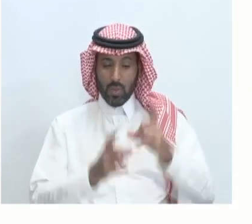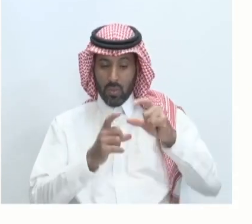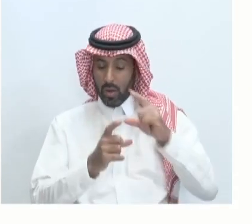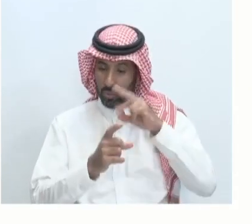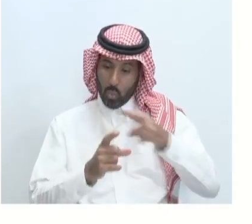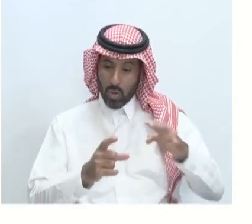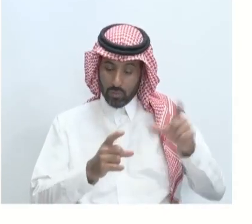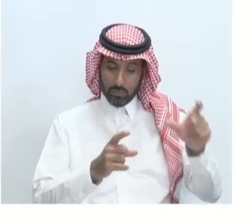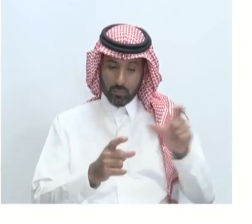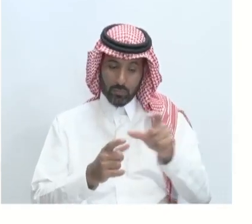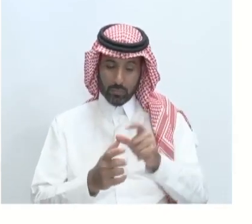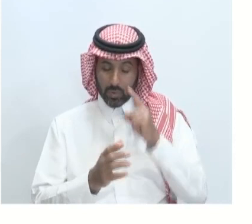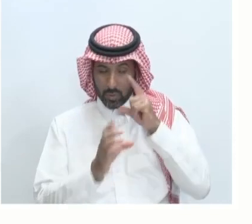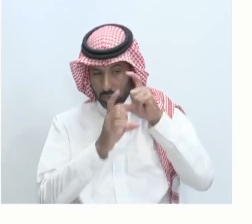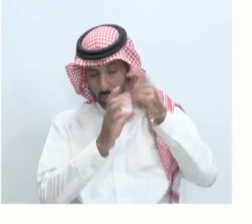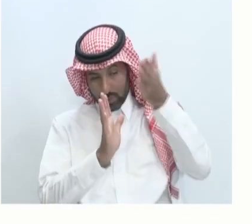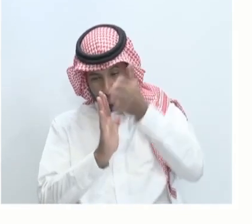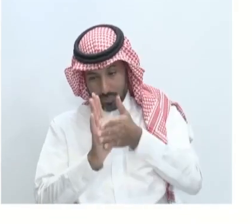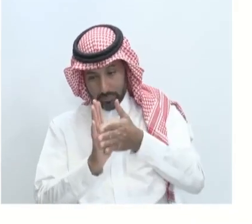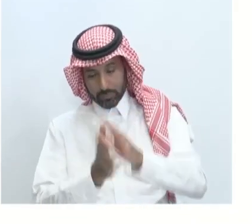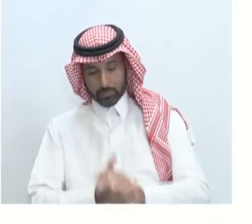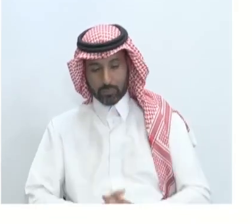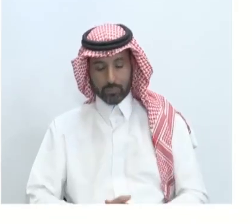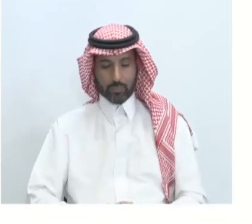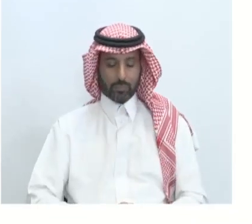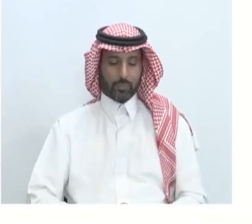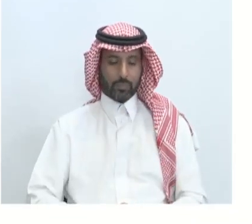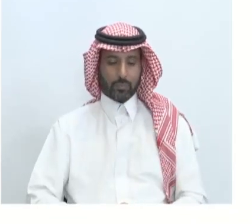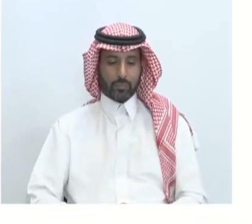نيوتوني البؤره وتلسكوب اولي